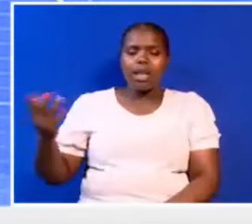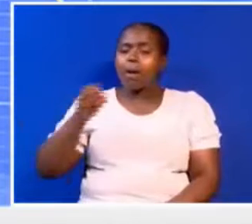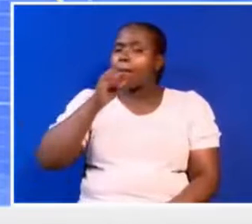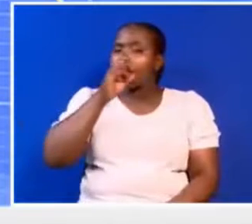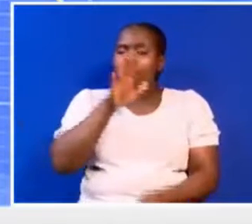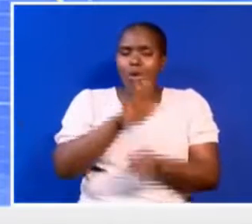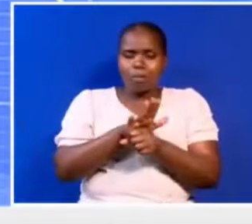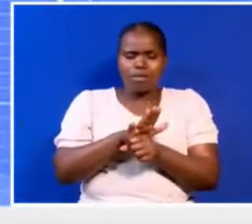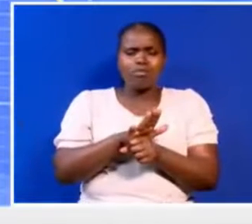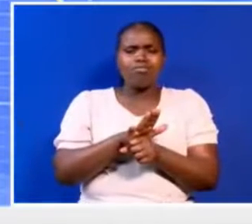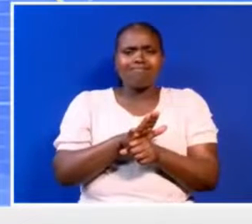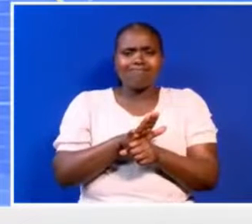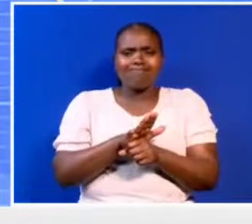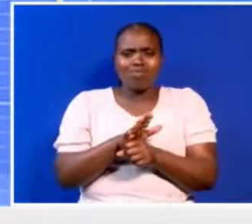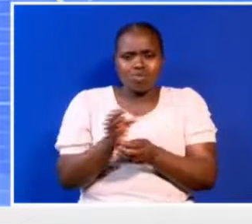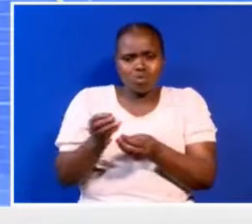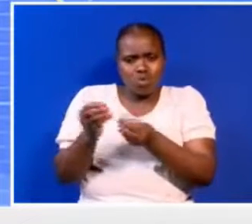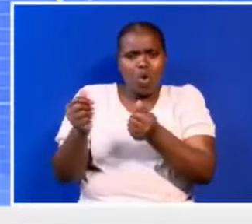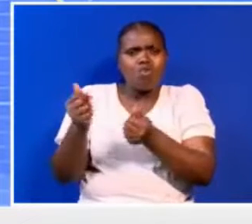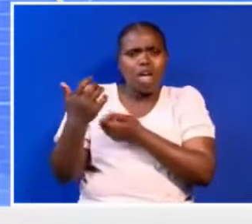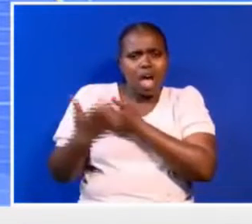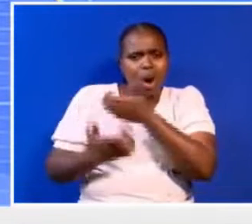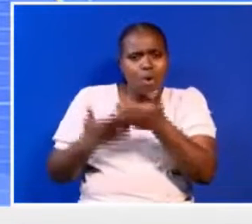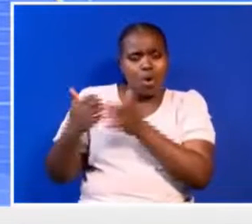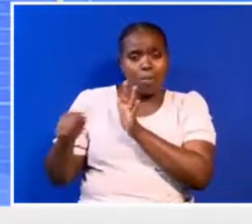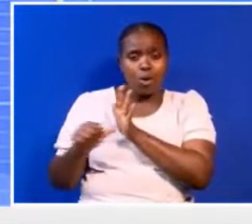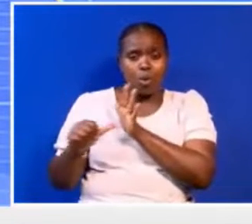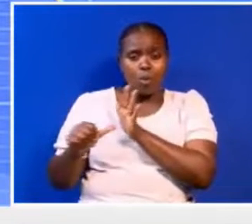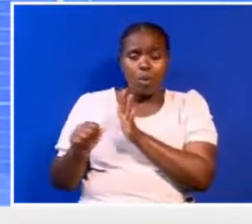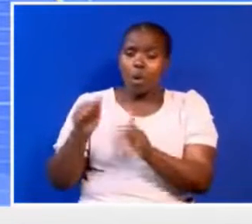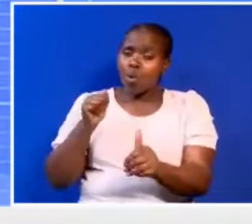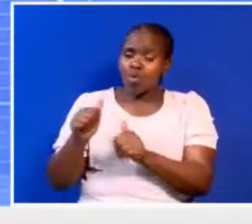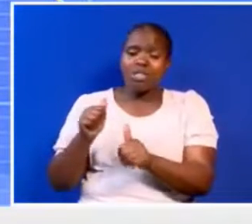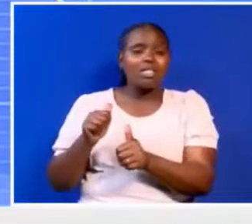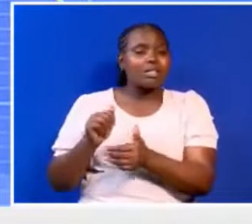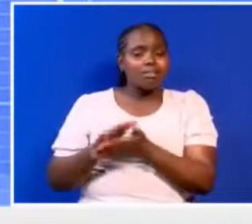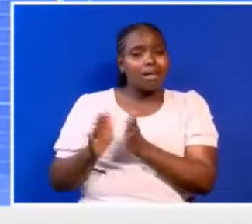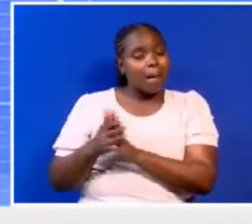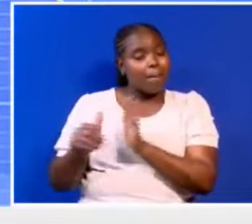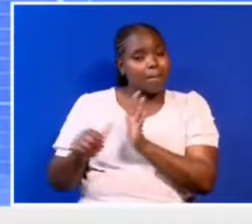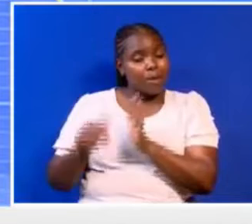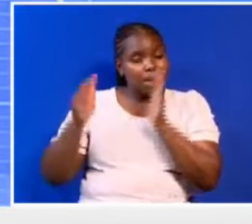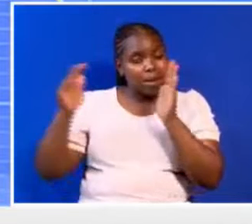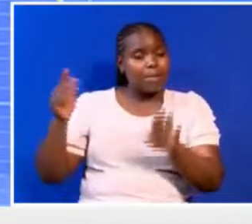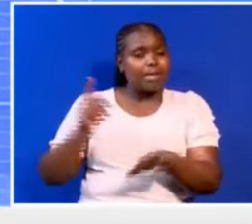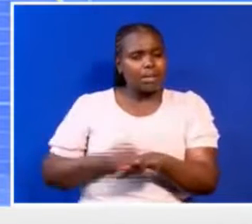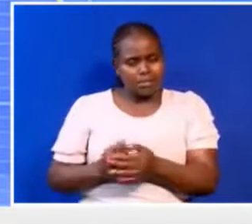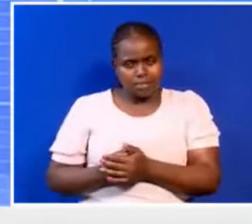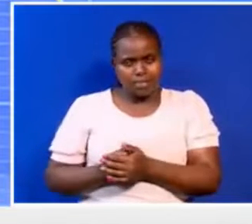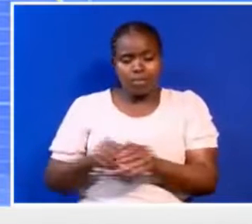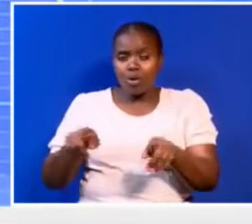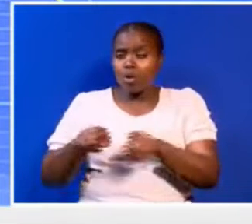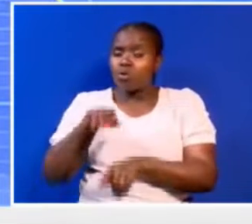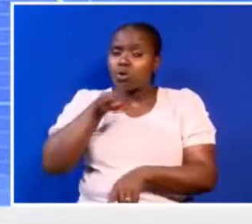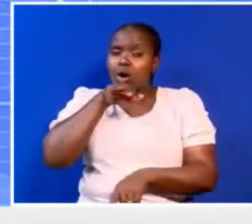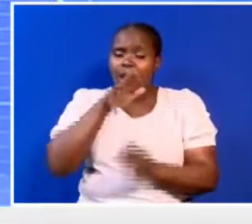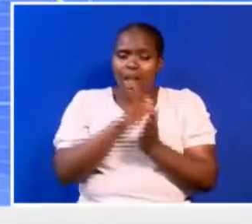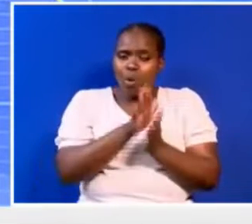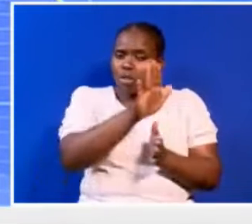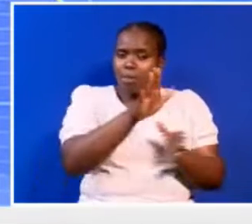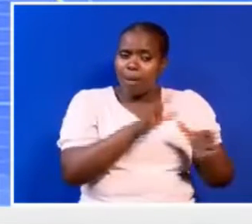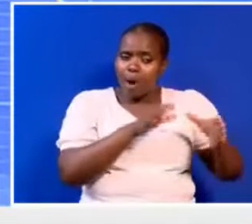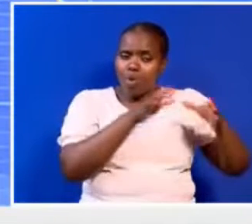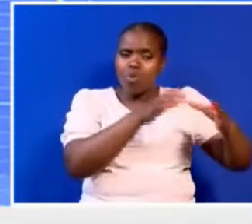aliahidi kulishughulikia suala la uchumi wa taifa ambao umedorora kwa kiwango kikubwa. Hata hivyo, Raila na